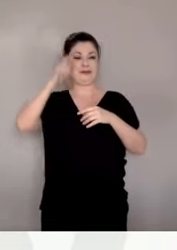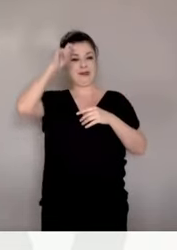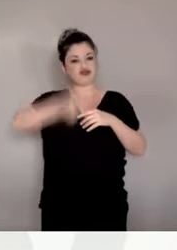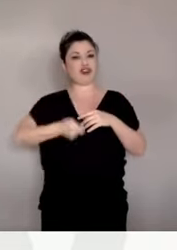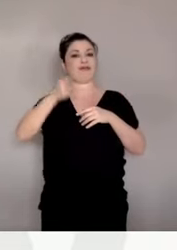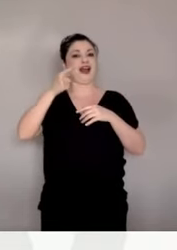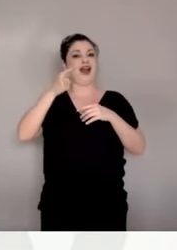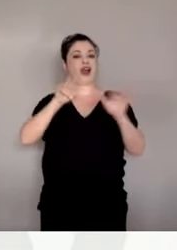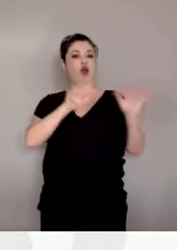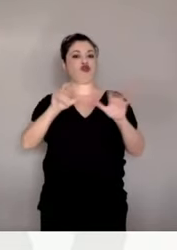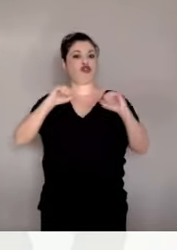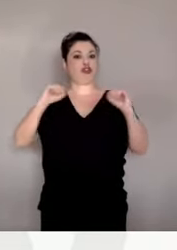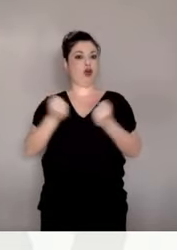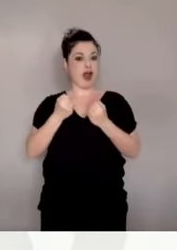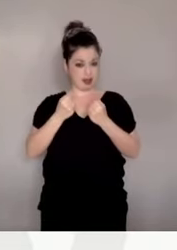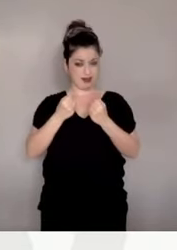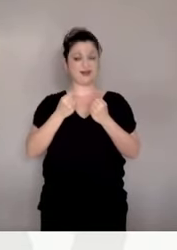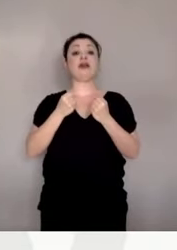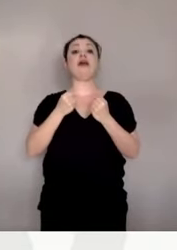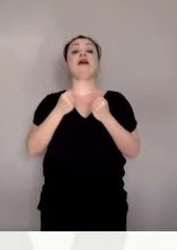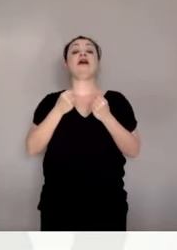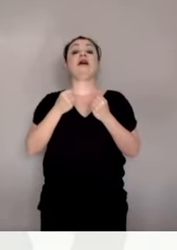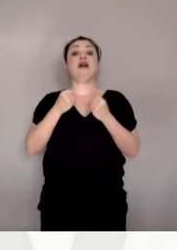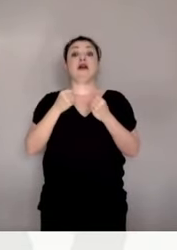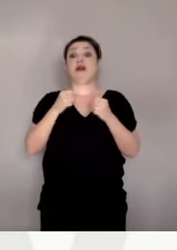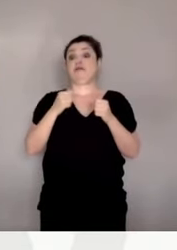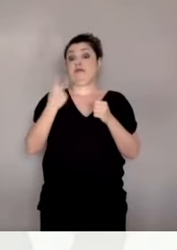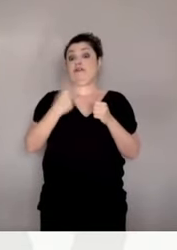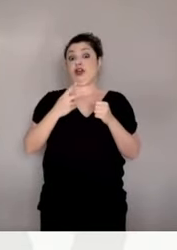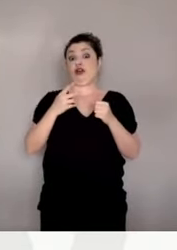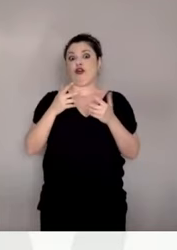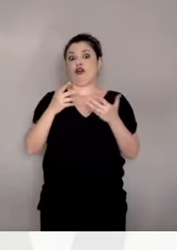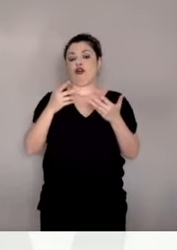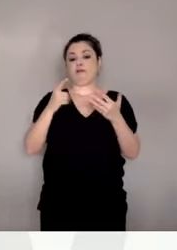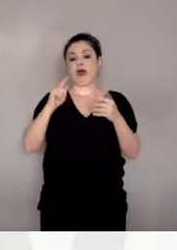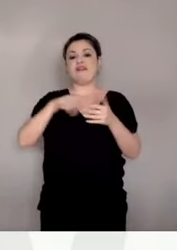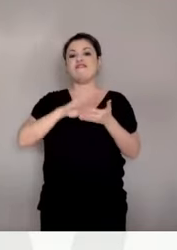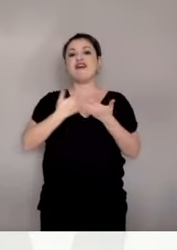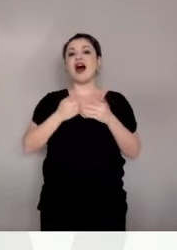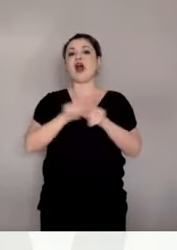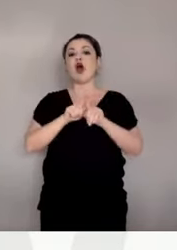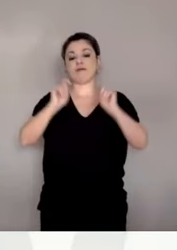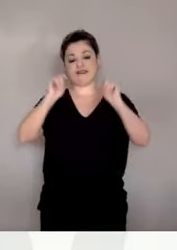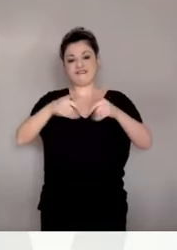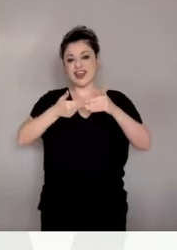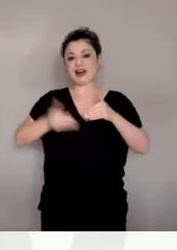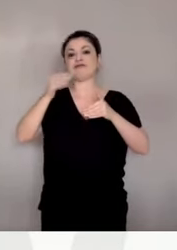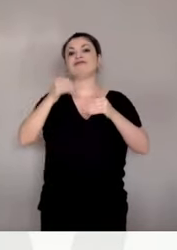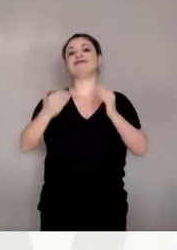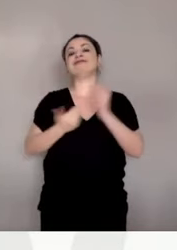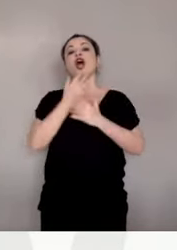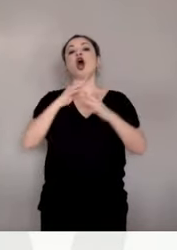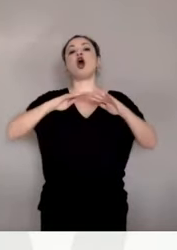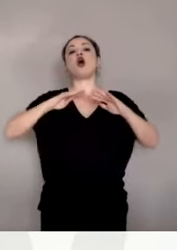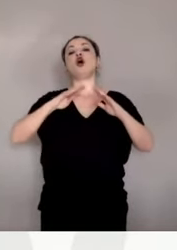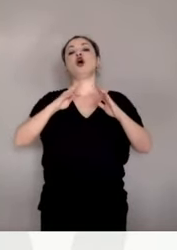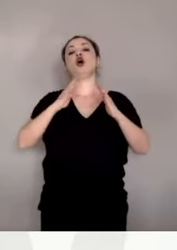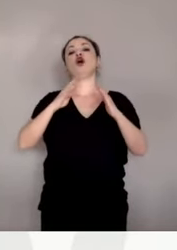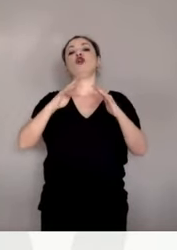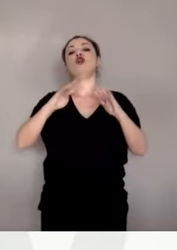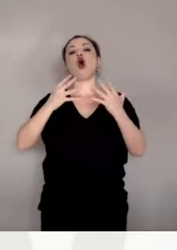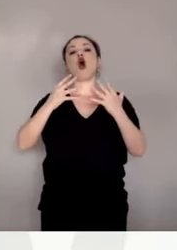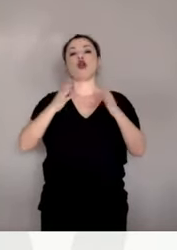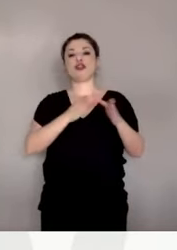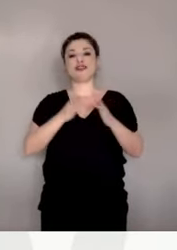chiudono un tempo così lungo, ma ne aprono un altro, che è il nostro nono secolo. E quindi le